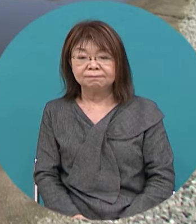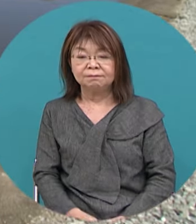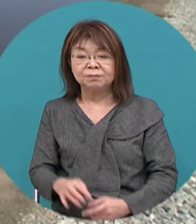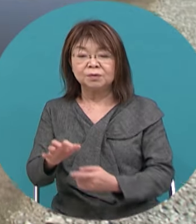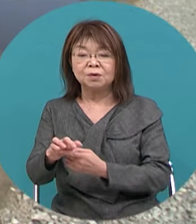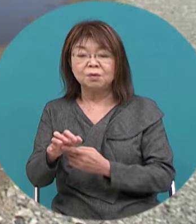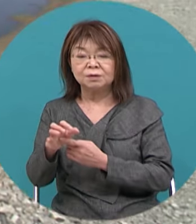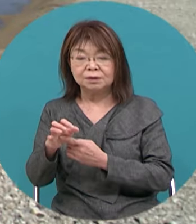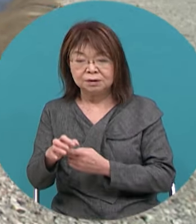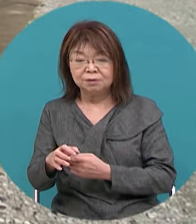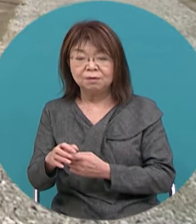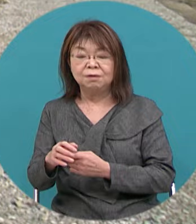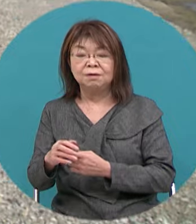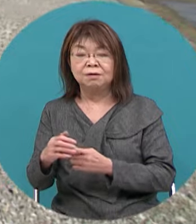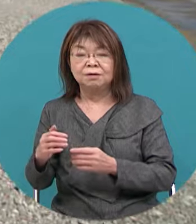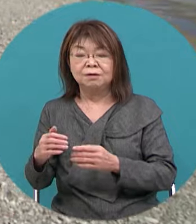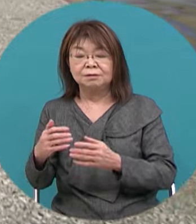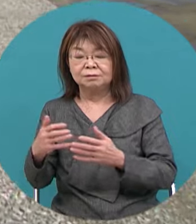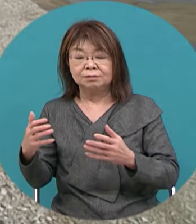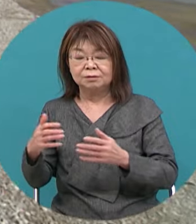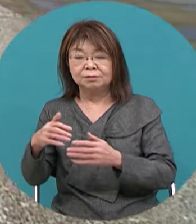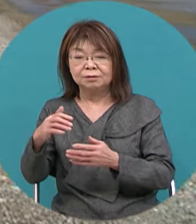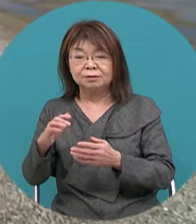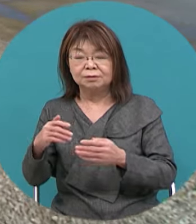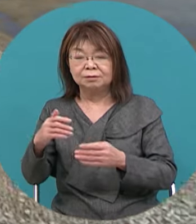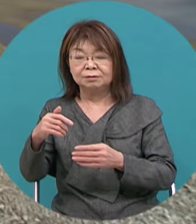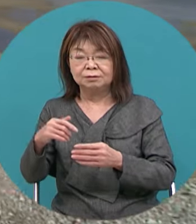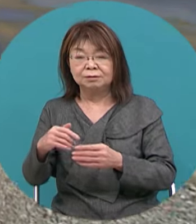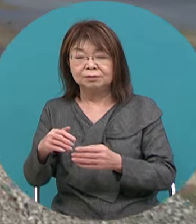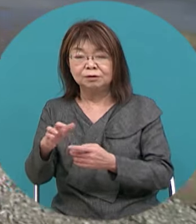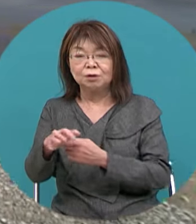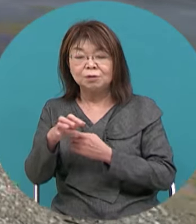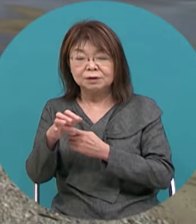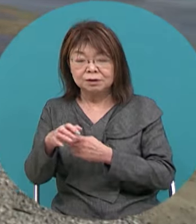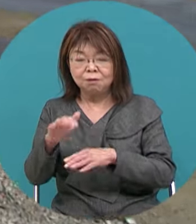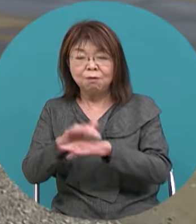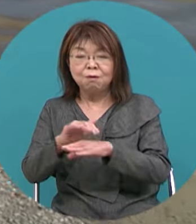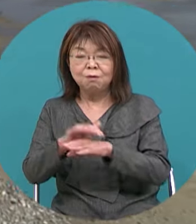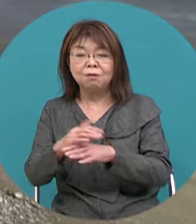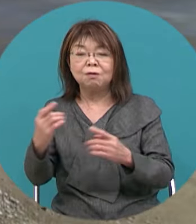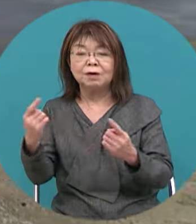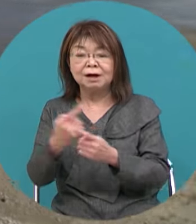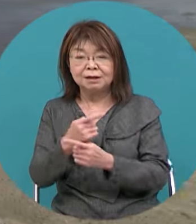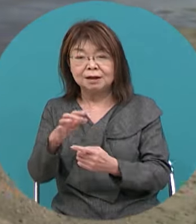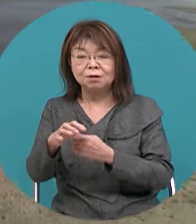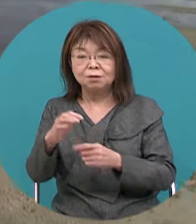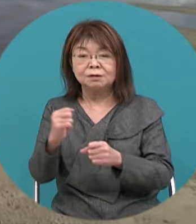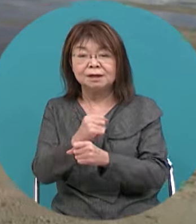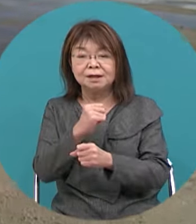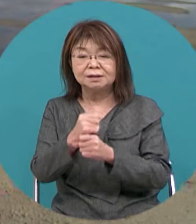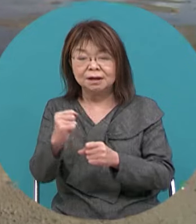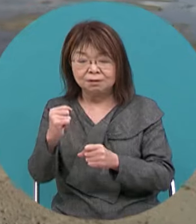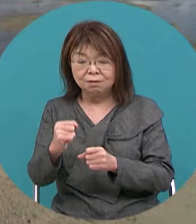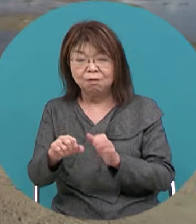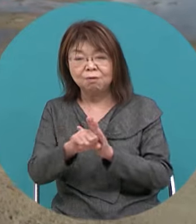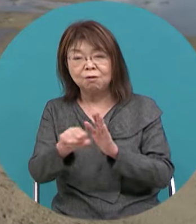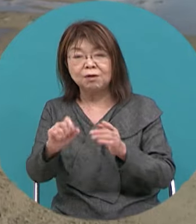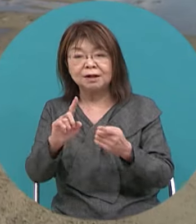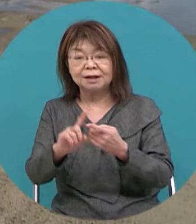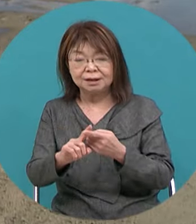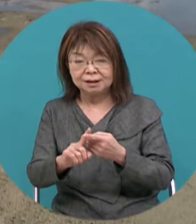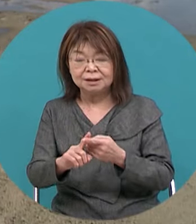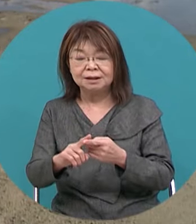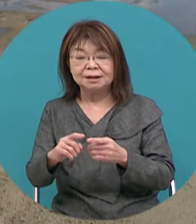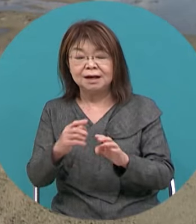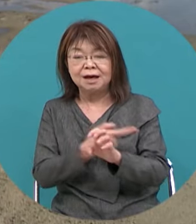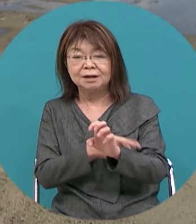農地の大区画化を進め、スマート農業を可能にすることで農業生産の効率化・省